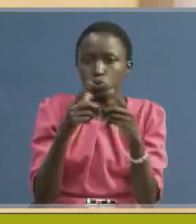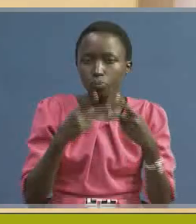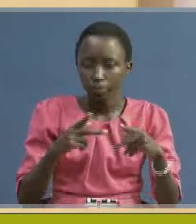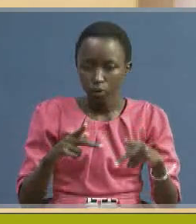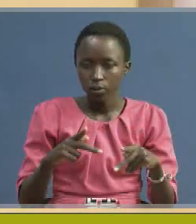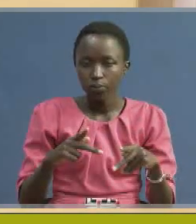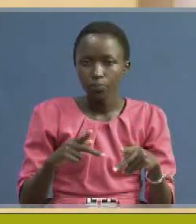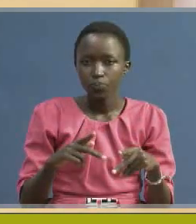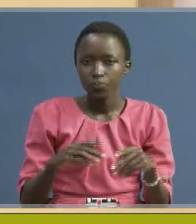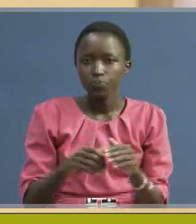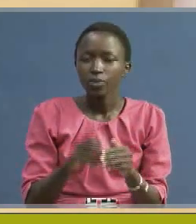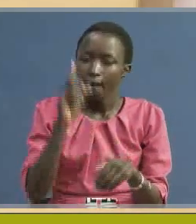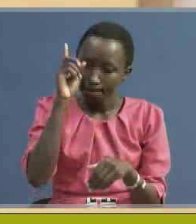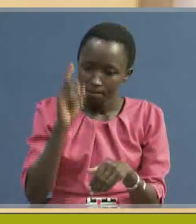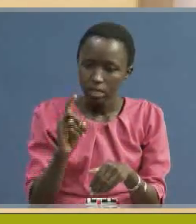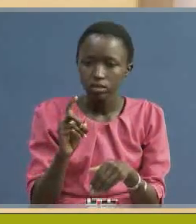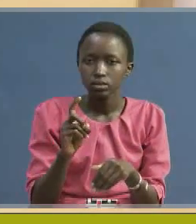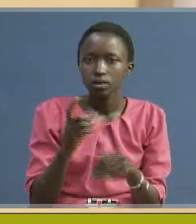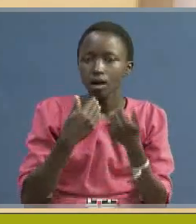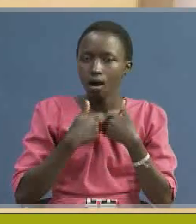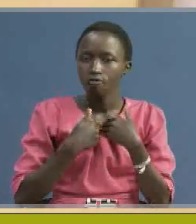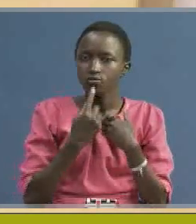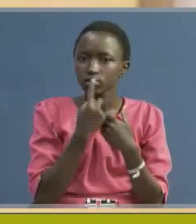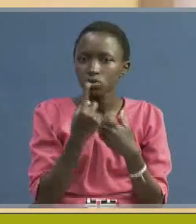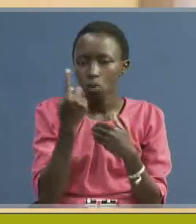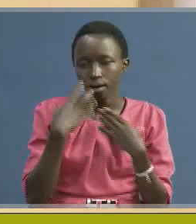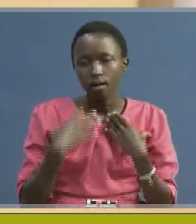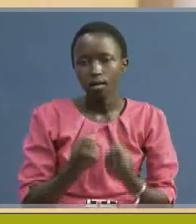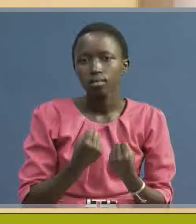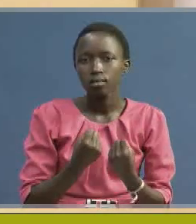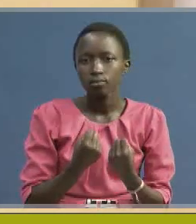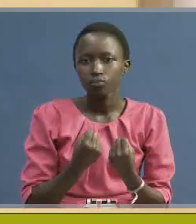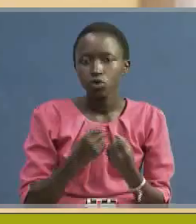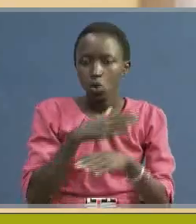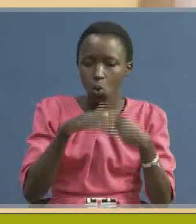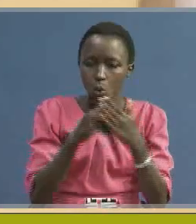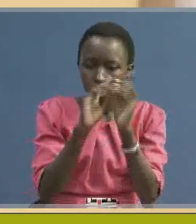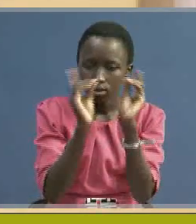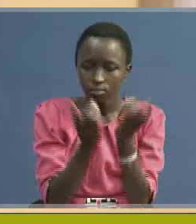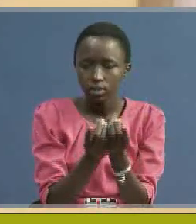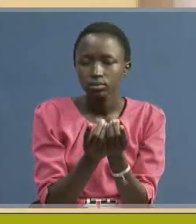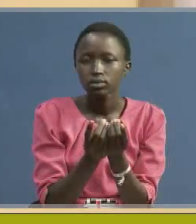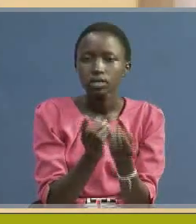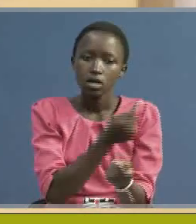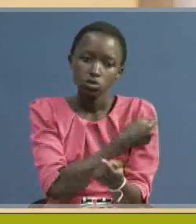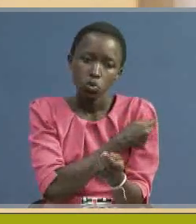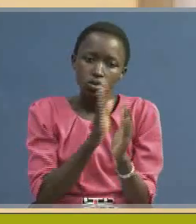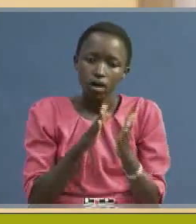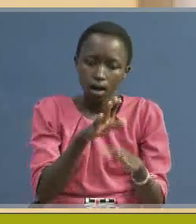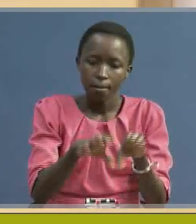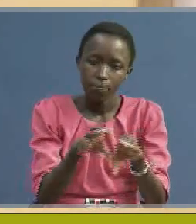to human beings, lazima we must have what we call one health. All departments, veterinary,